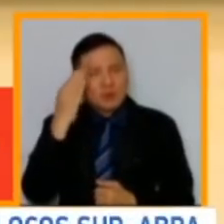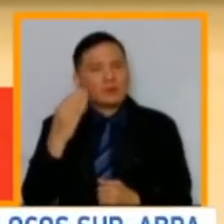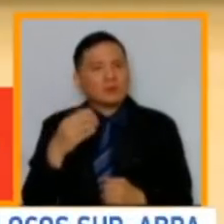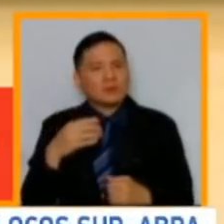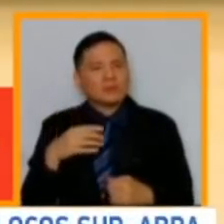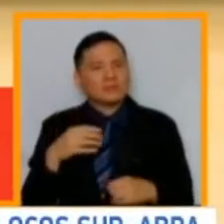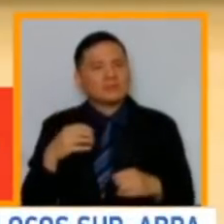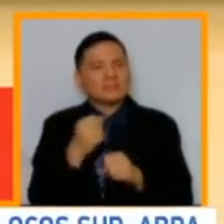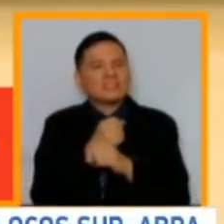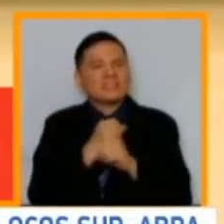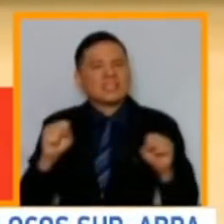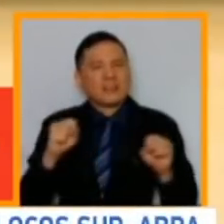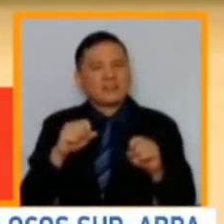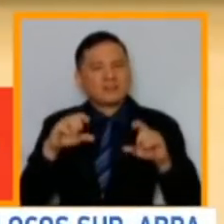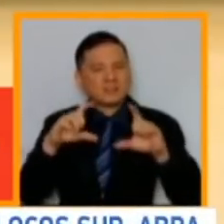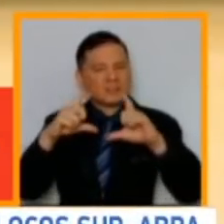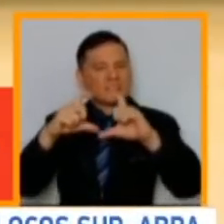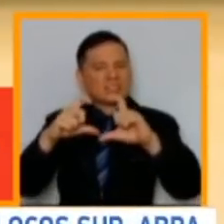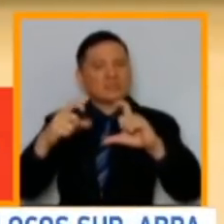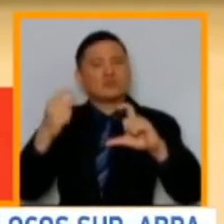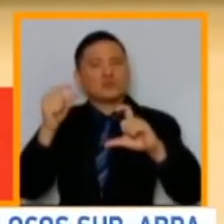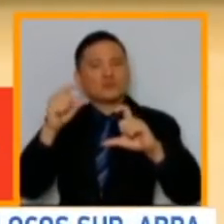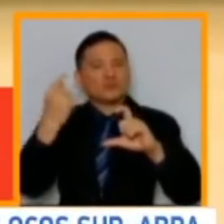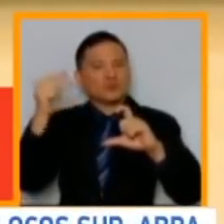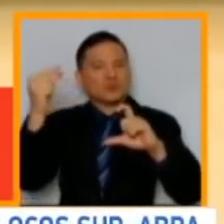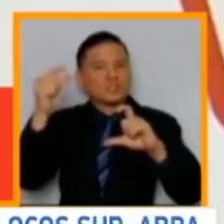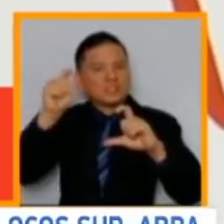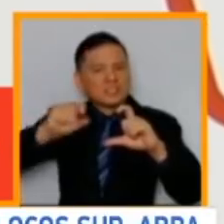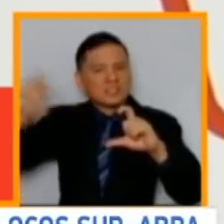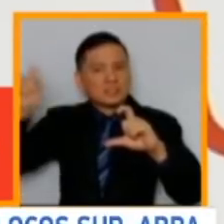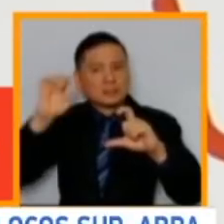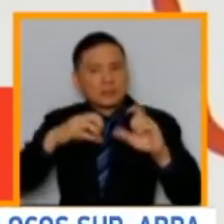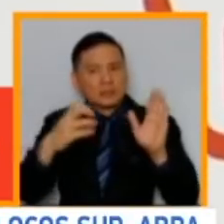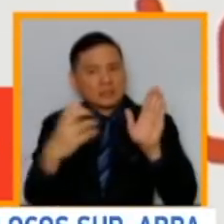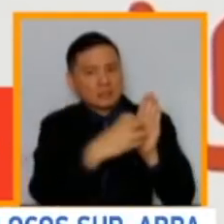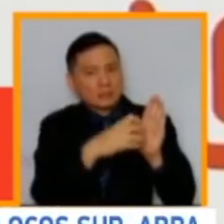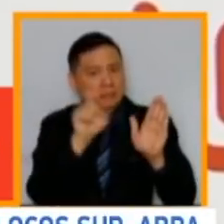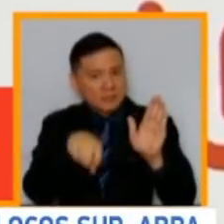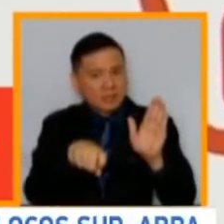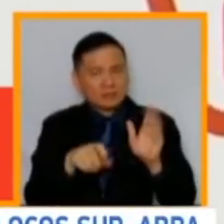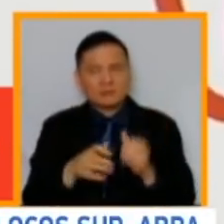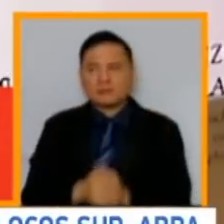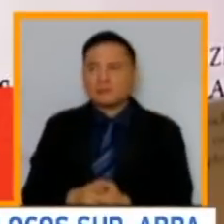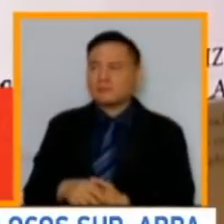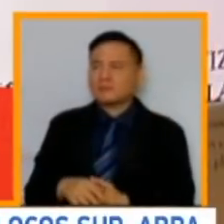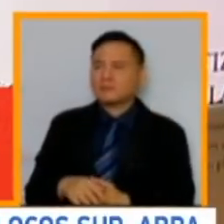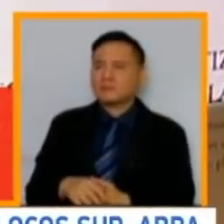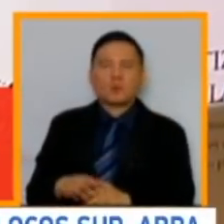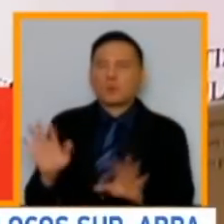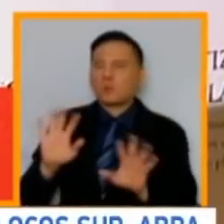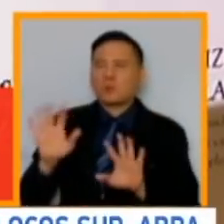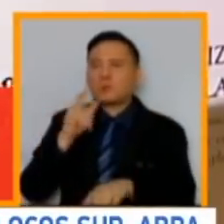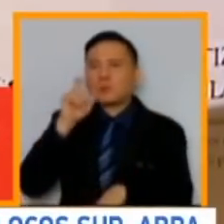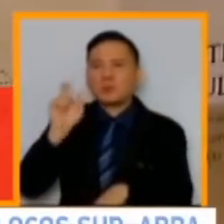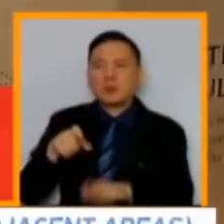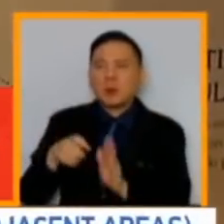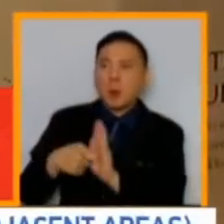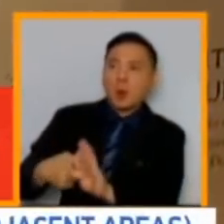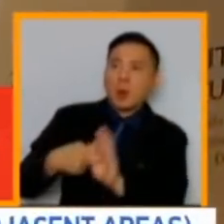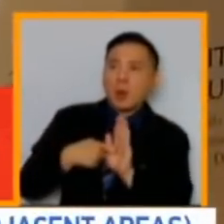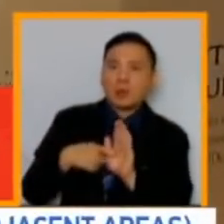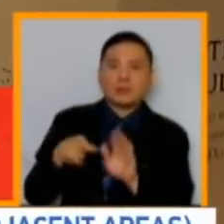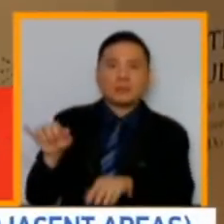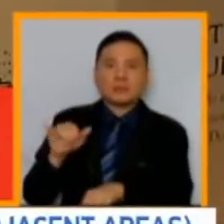establishmento? Oo, yung safety seal, hindi naman siya requirement tulad dati. Ano siya, parang pang-marketing attraction siya